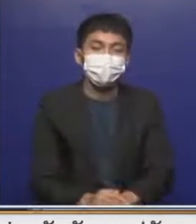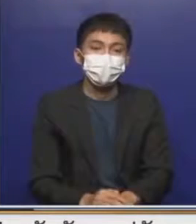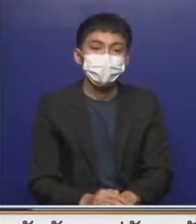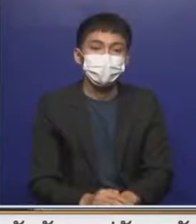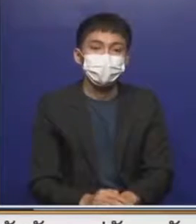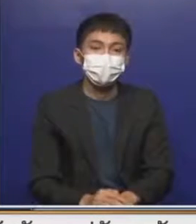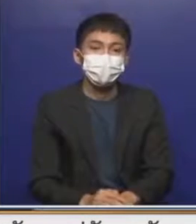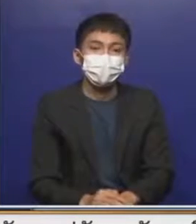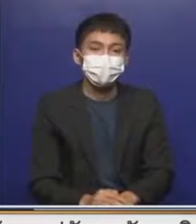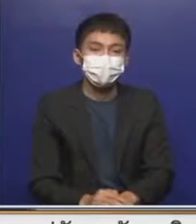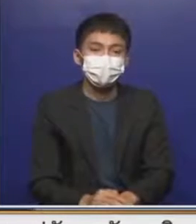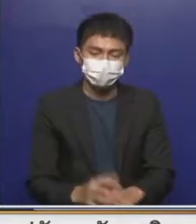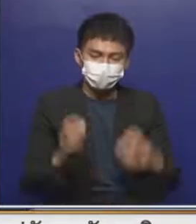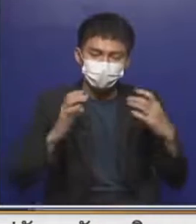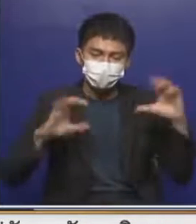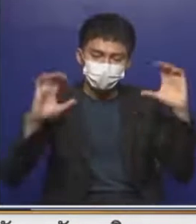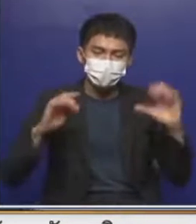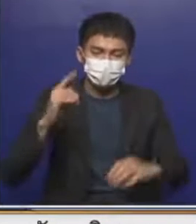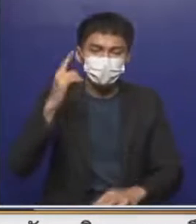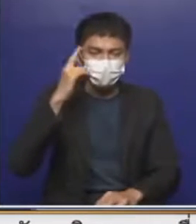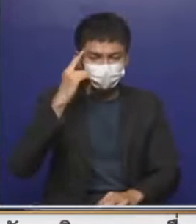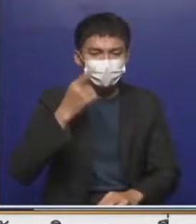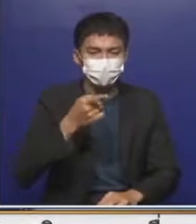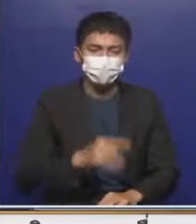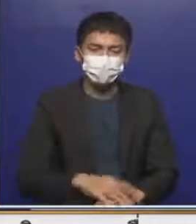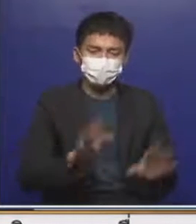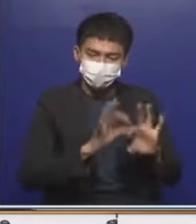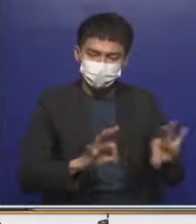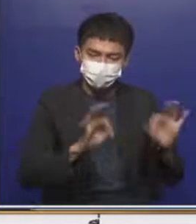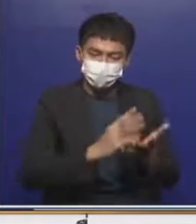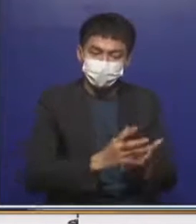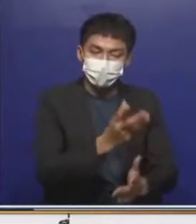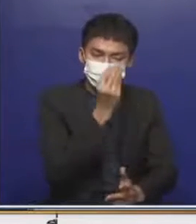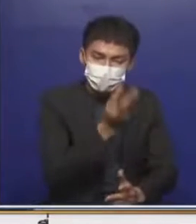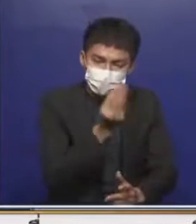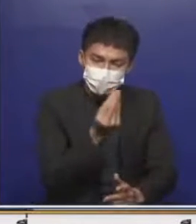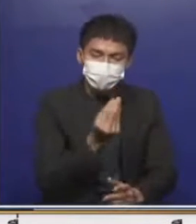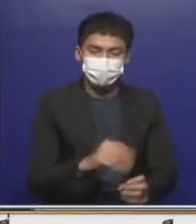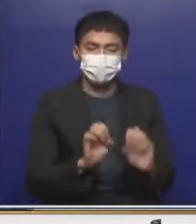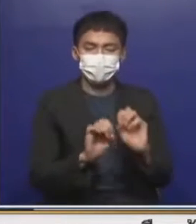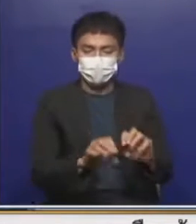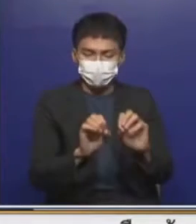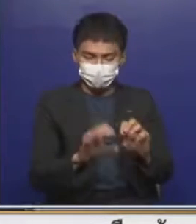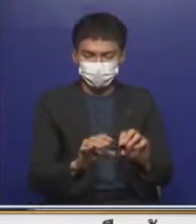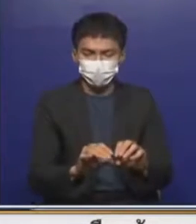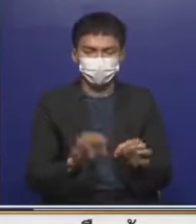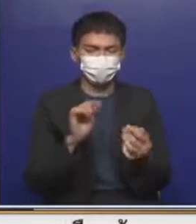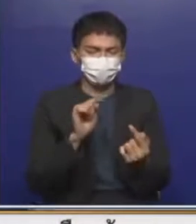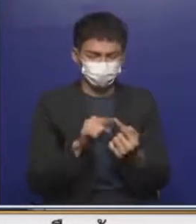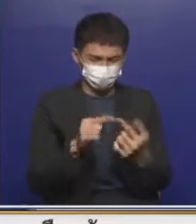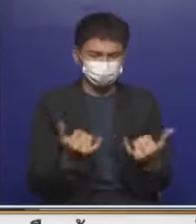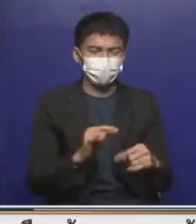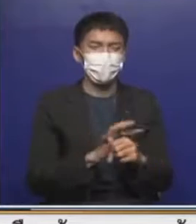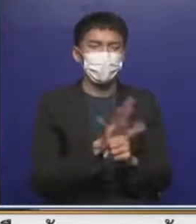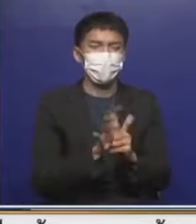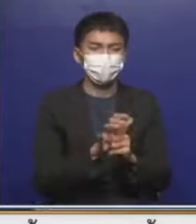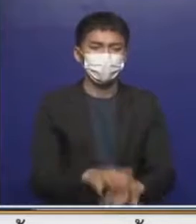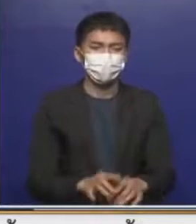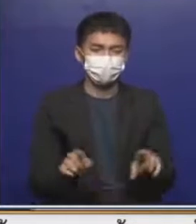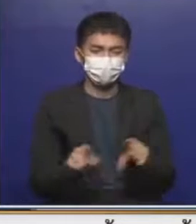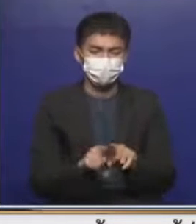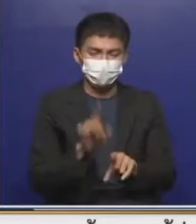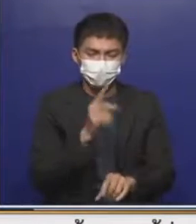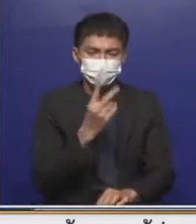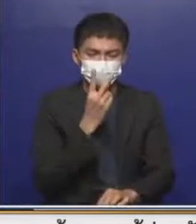รฐบาลก็รู้ดีใชไครับว่าการเรียนการสอนในสหาการแพรระบาขโวิดเด็กหลายคนต้องไปเรียนออนไน์